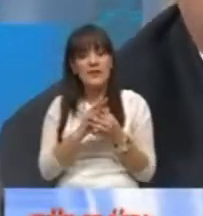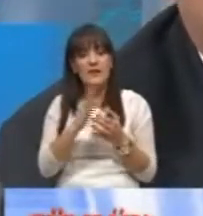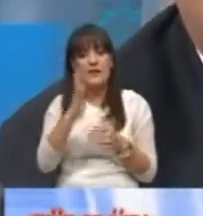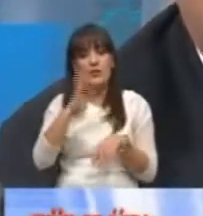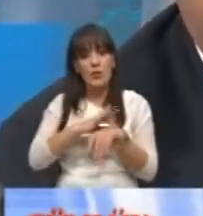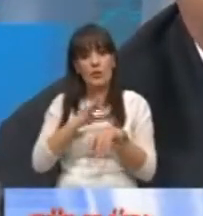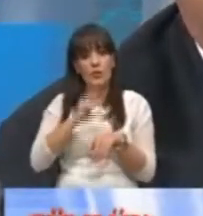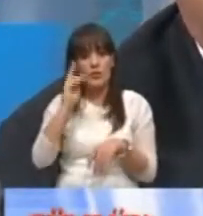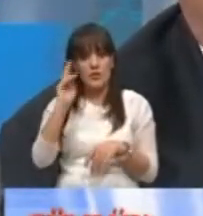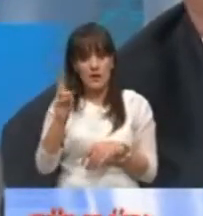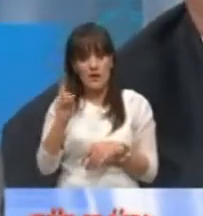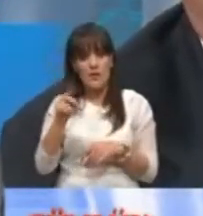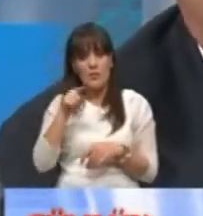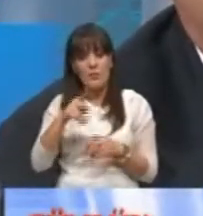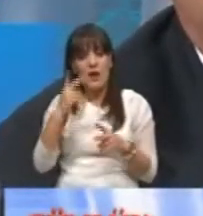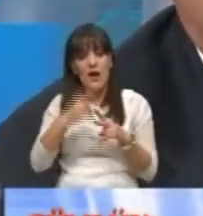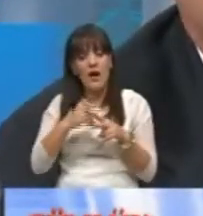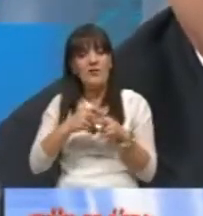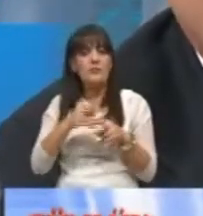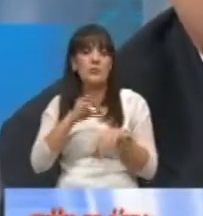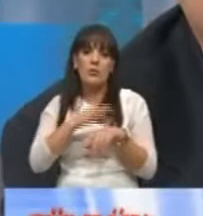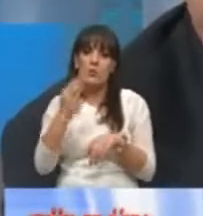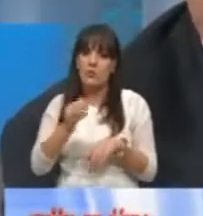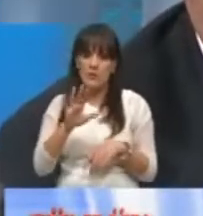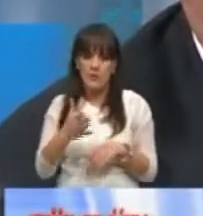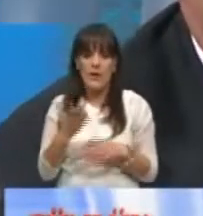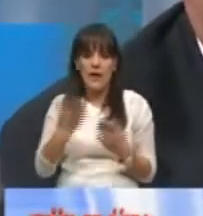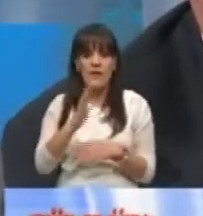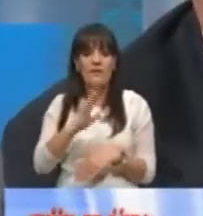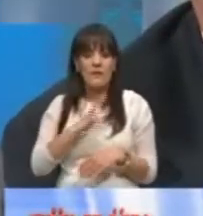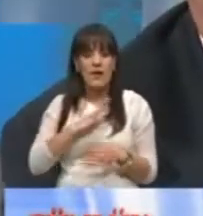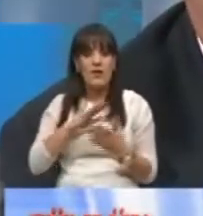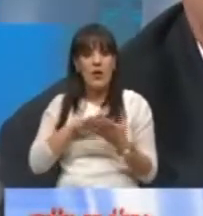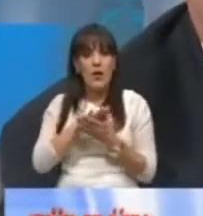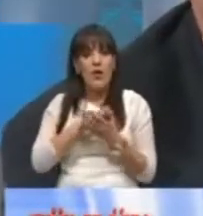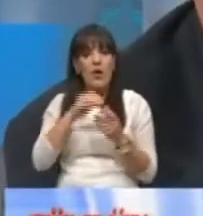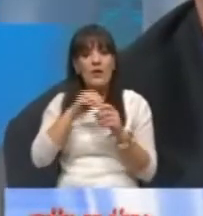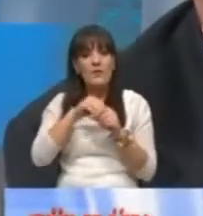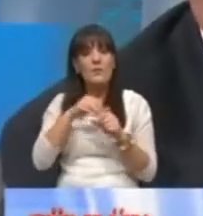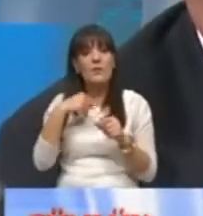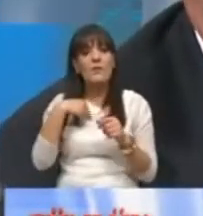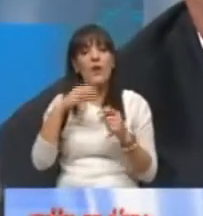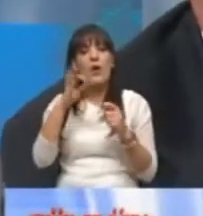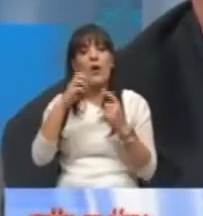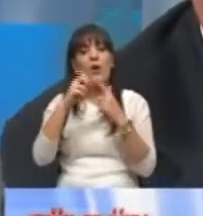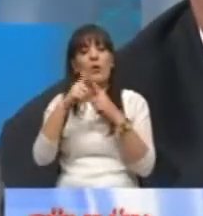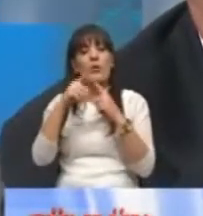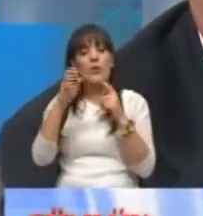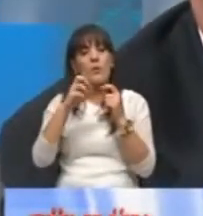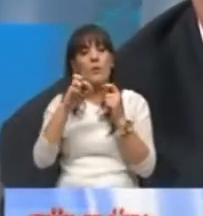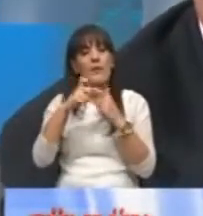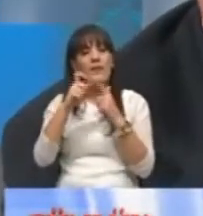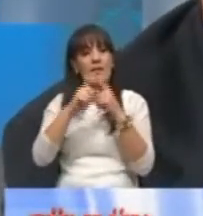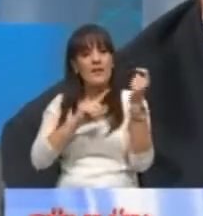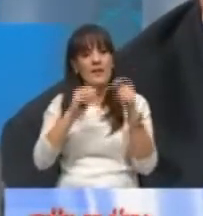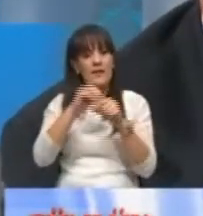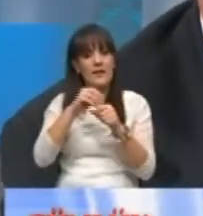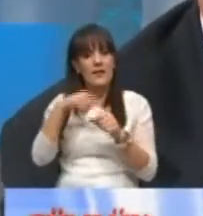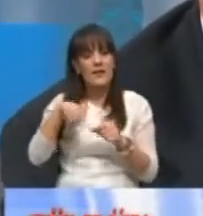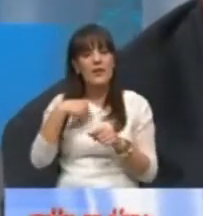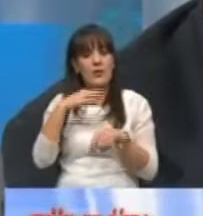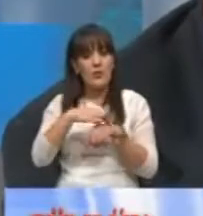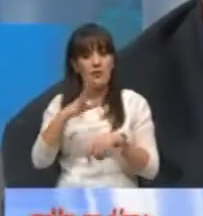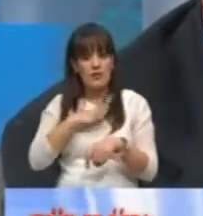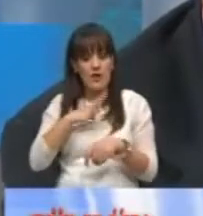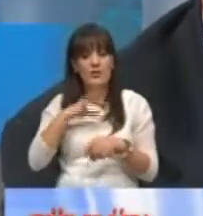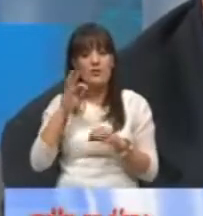uzmanı tarafından bu acil hekim olabilir. Eğer varsa ortopedi ve travmatoloji uzmanı olabilir. Grafiyle, muayeneyle mutlaka